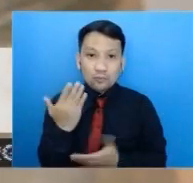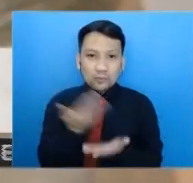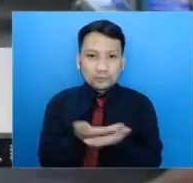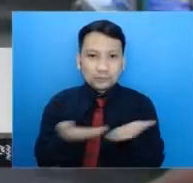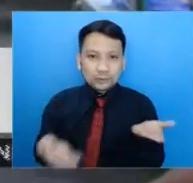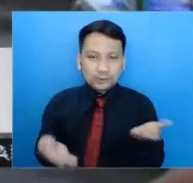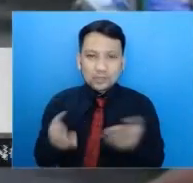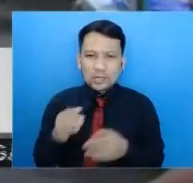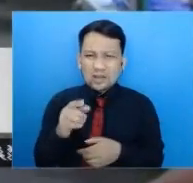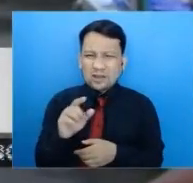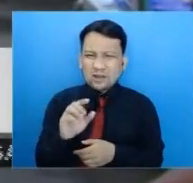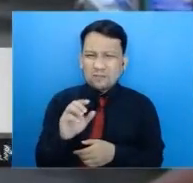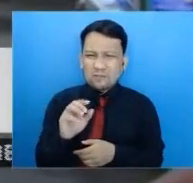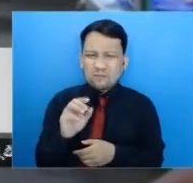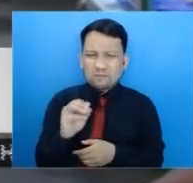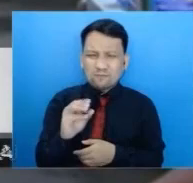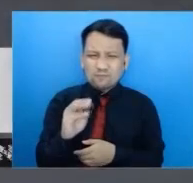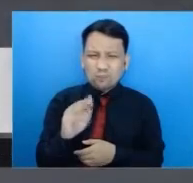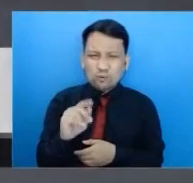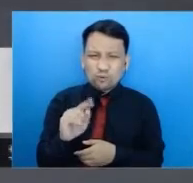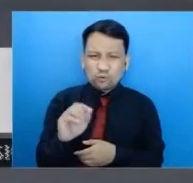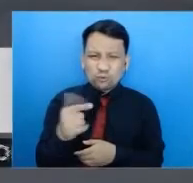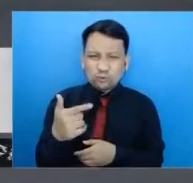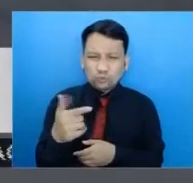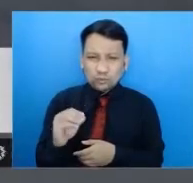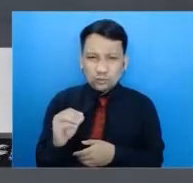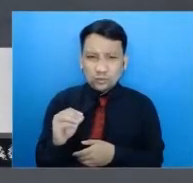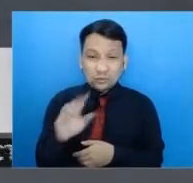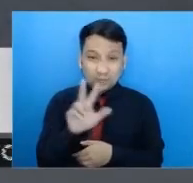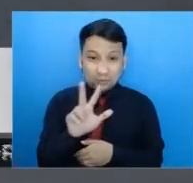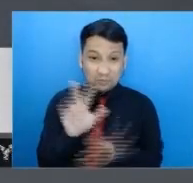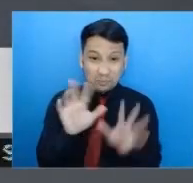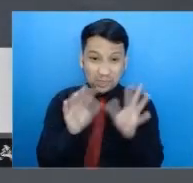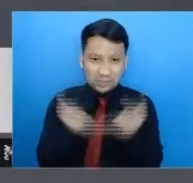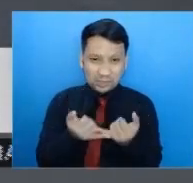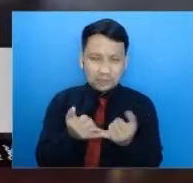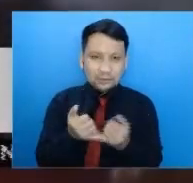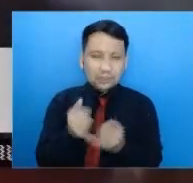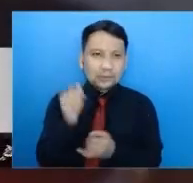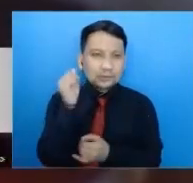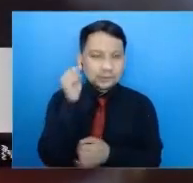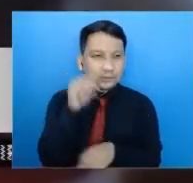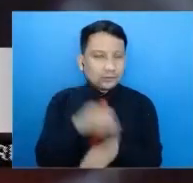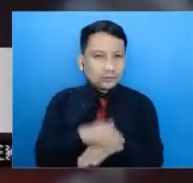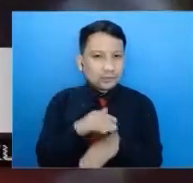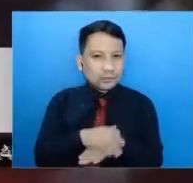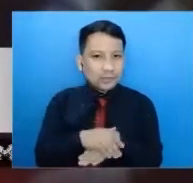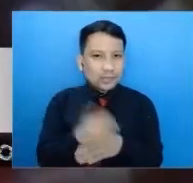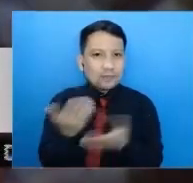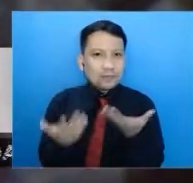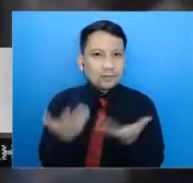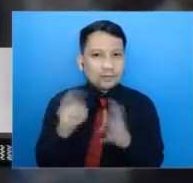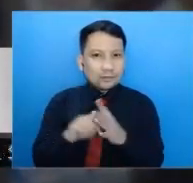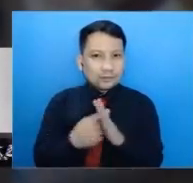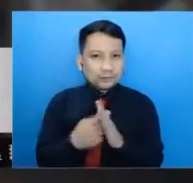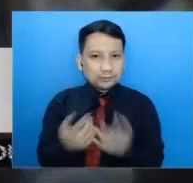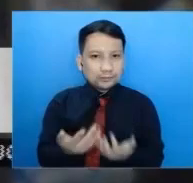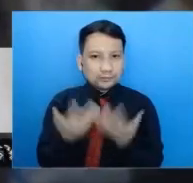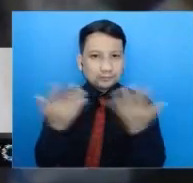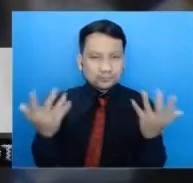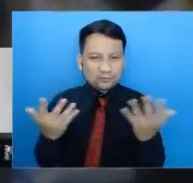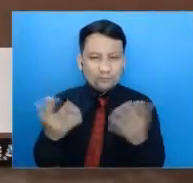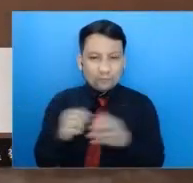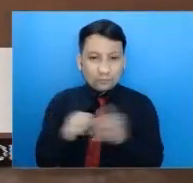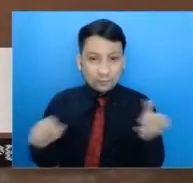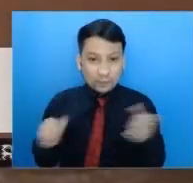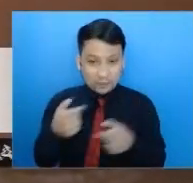bomb. Naalarma na ang tatlong barangay na nakakasakop sa lugar. Maaari daw kasing pagmulan ng sunog at ikamatay ng mga tatamaan ng Molotov